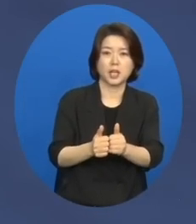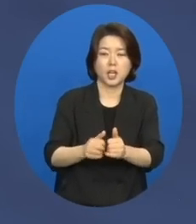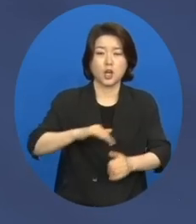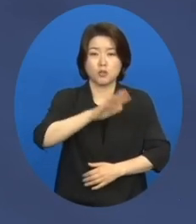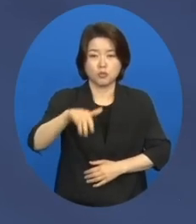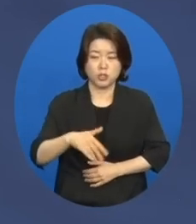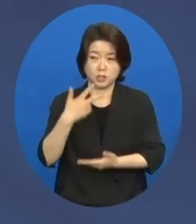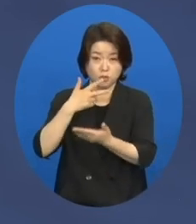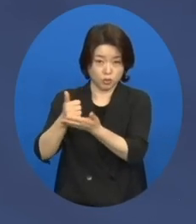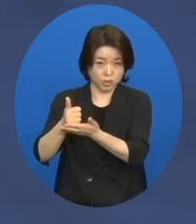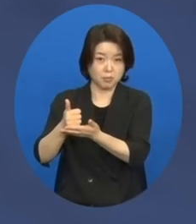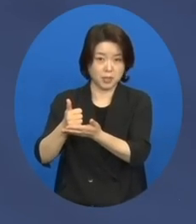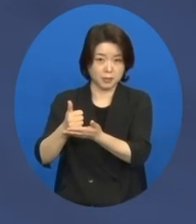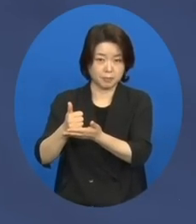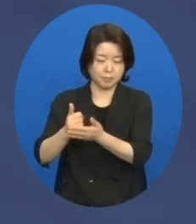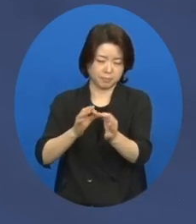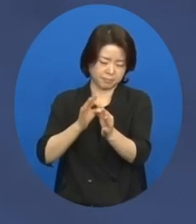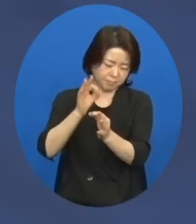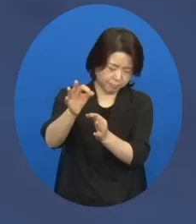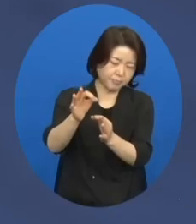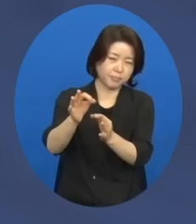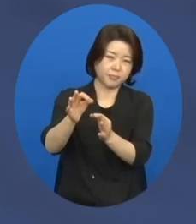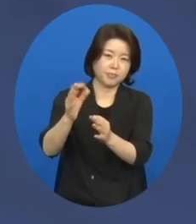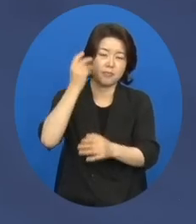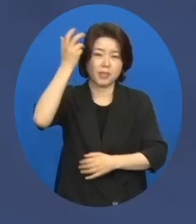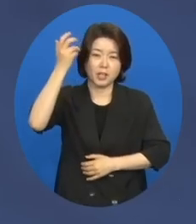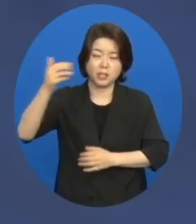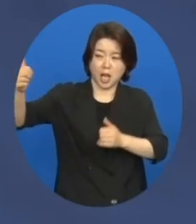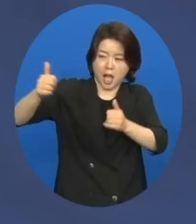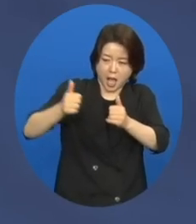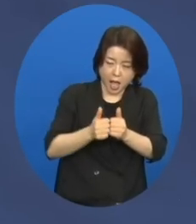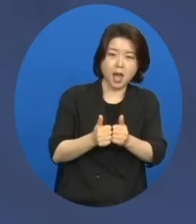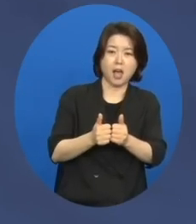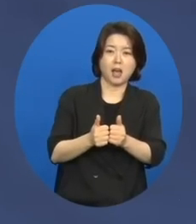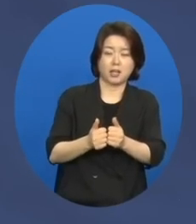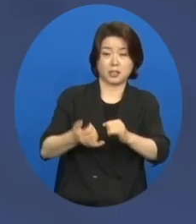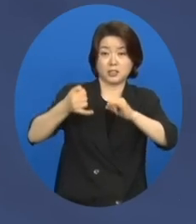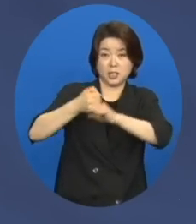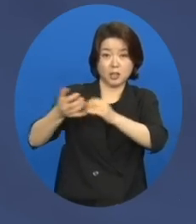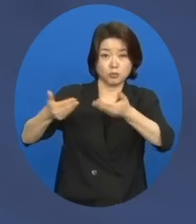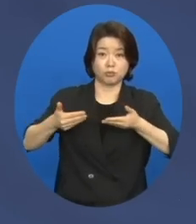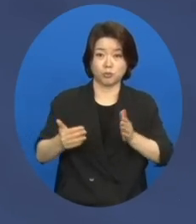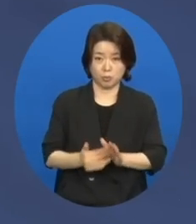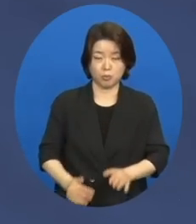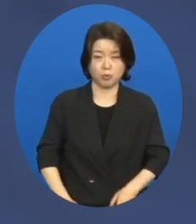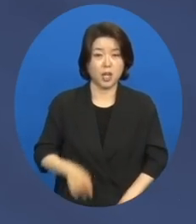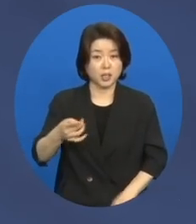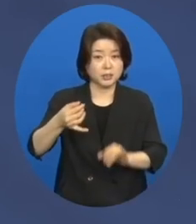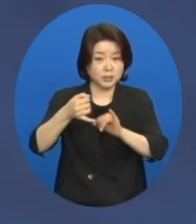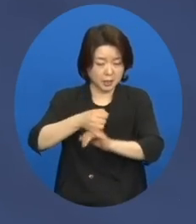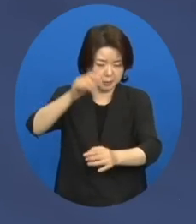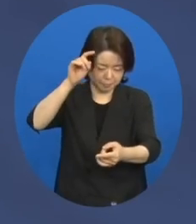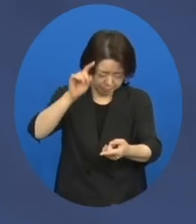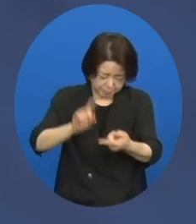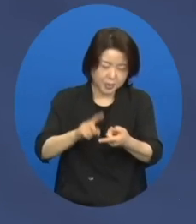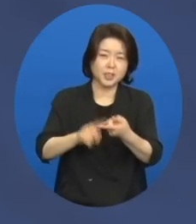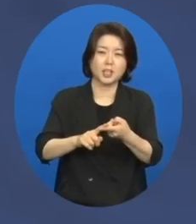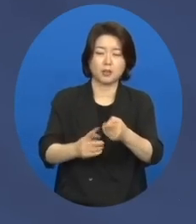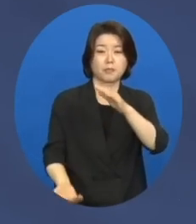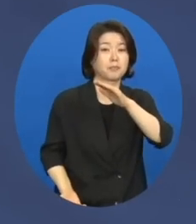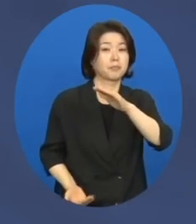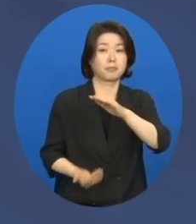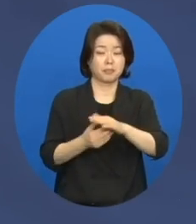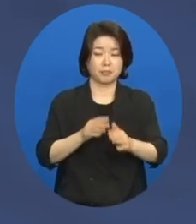우리 주님이 우리가 영원토록 성령으로 함께 하시겠다고 약속을 해주셨어요. 그 약속을 그대로